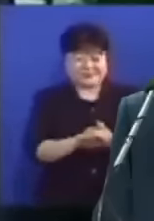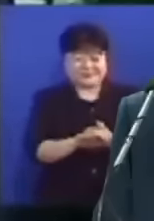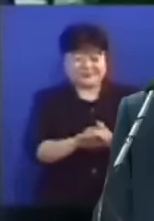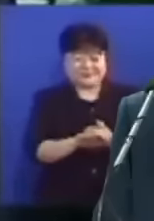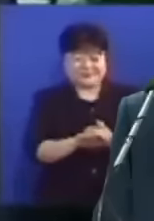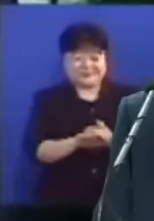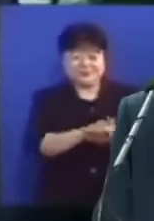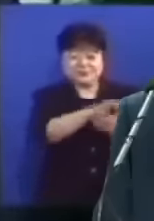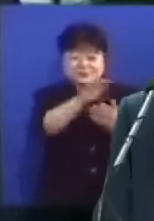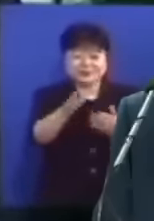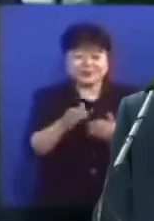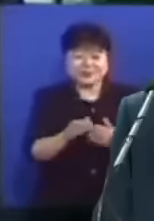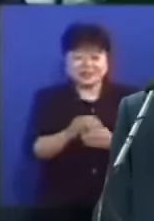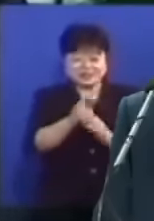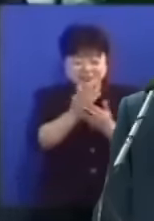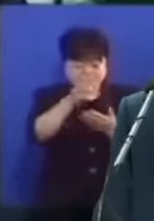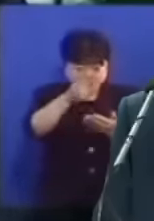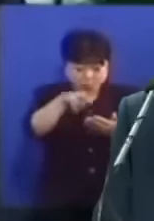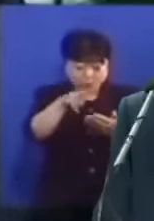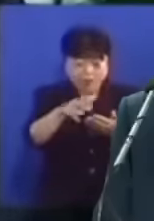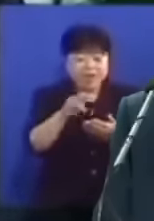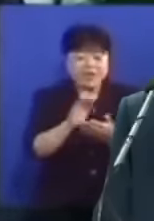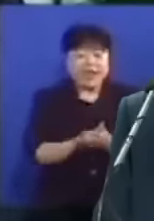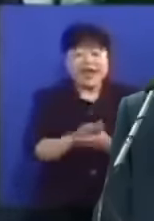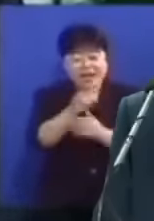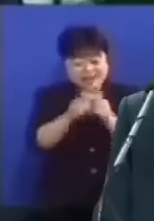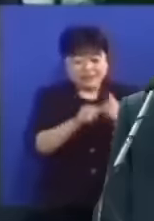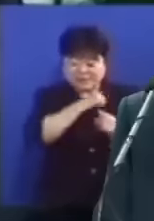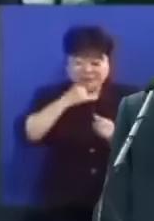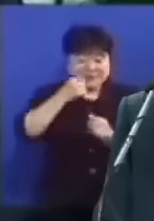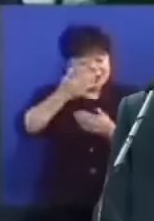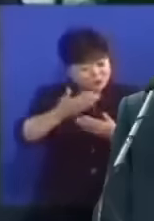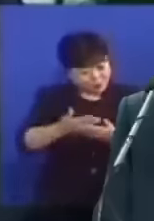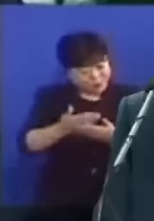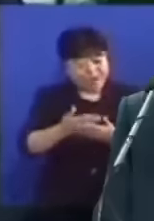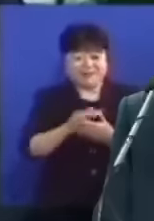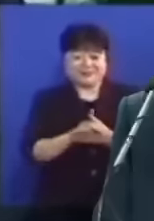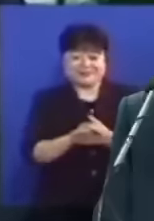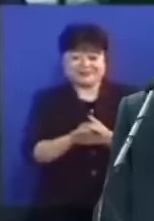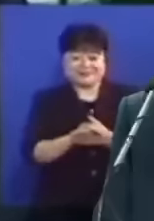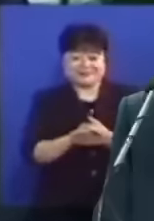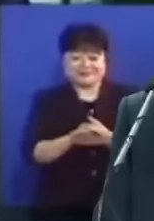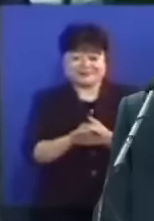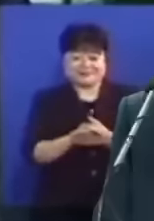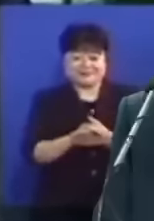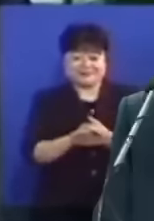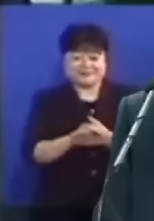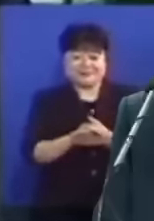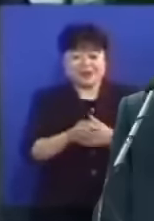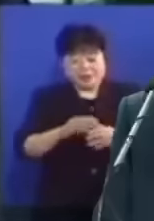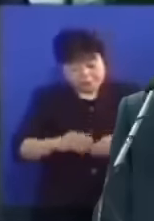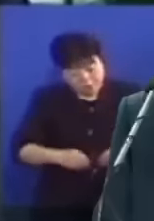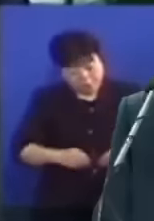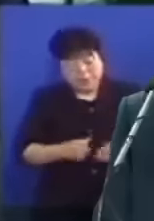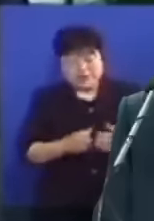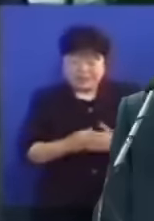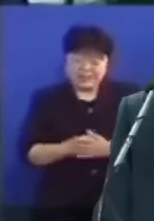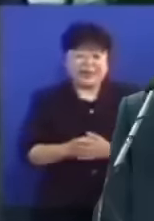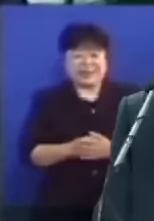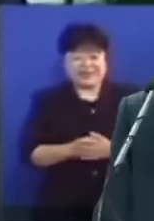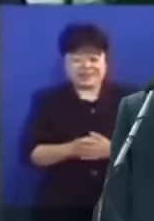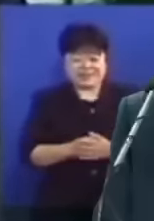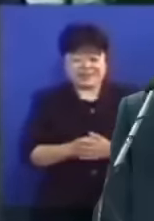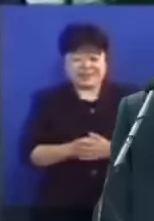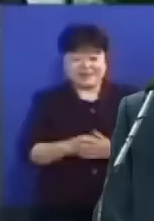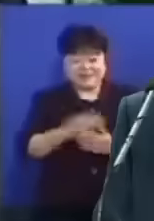우리가 성경을 보고 야 하나님이 만나를 다 내려주셨구나. 그 덕분은 배고픈 이스라엘 백성